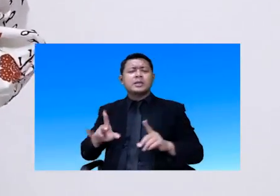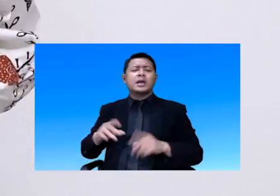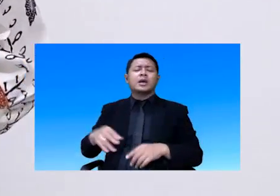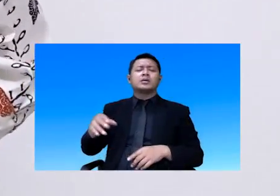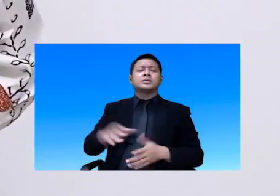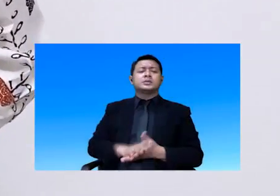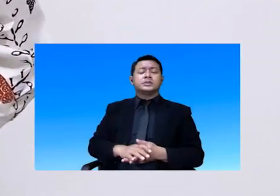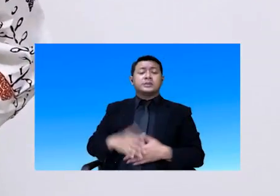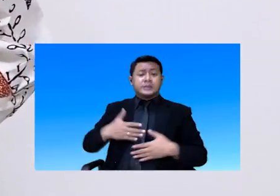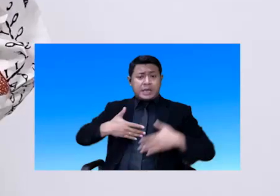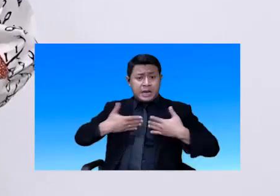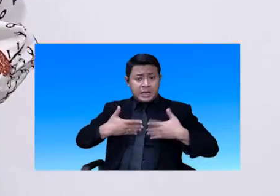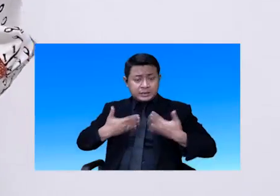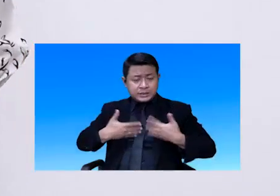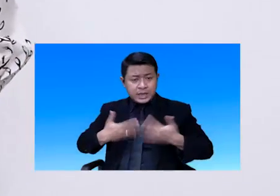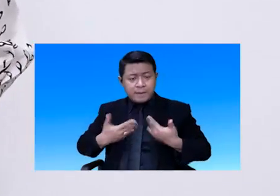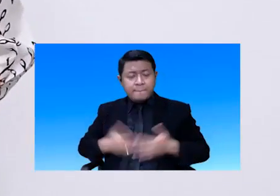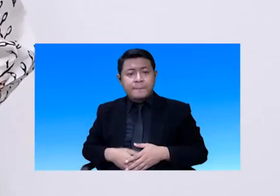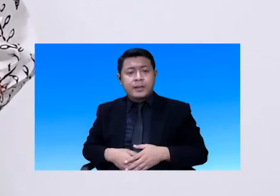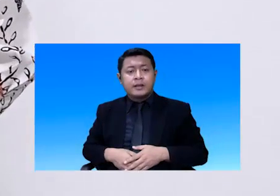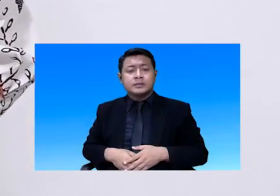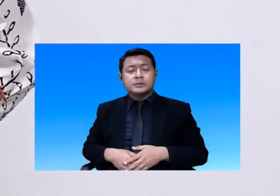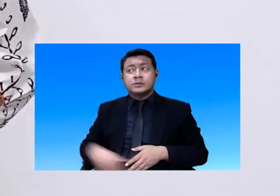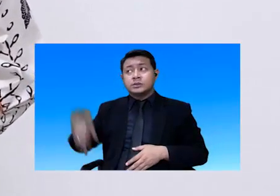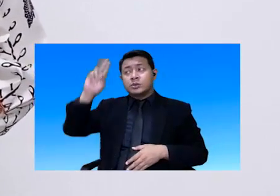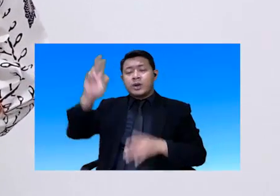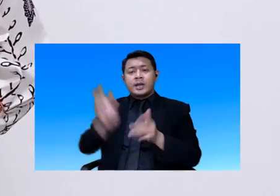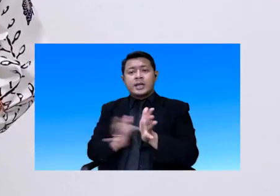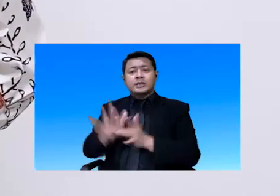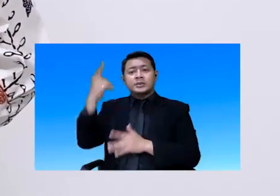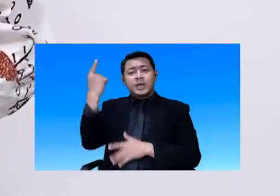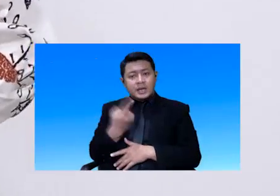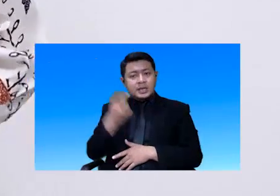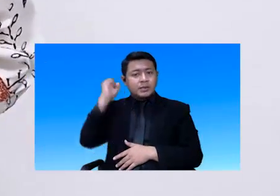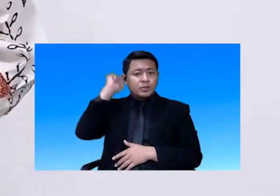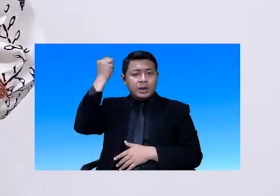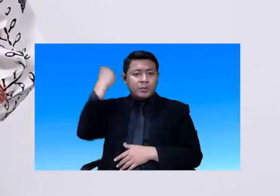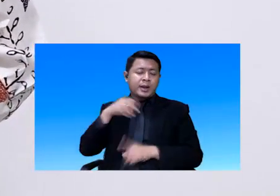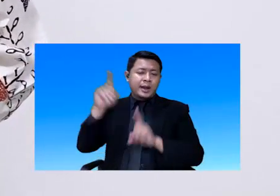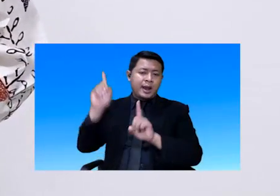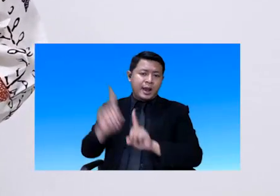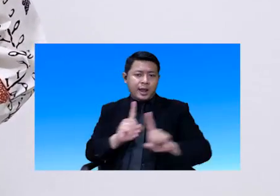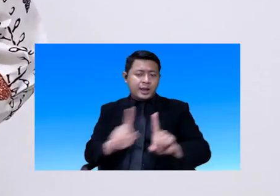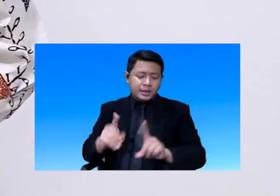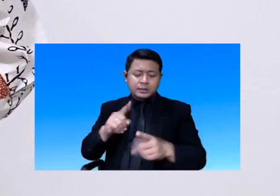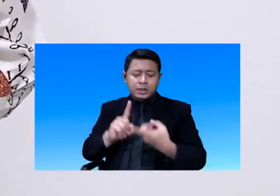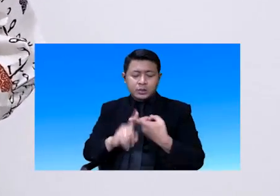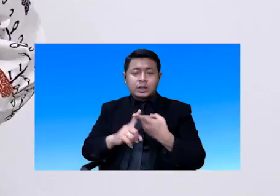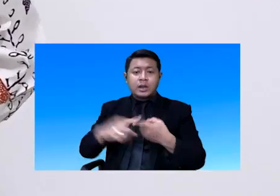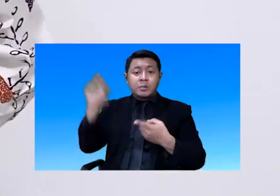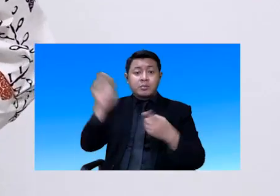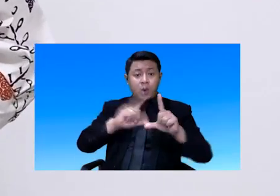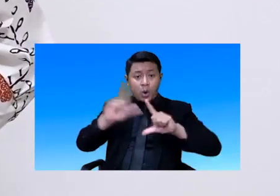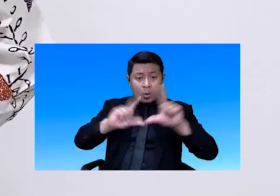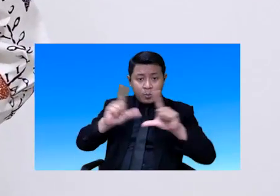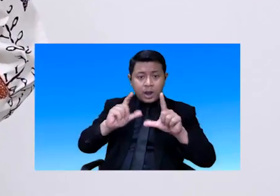yang saya rasakan atas kehadiran Tuhan Yesus dan Bunda Maria, tidak hanya dalam pertandingan, tetapi juga dalam